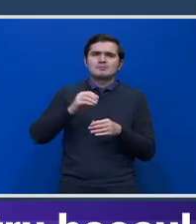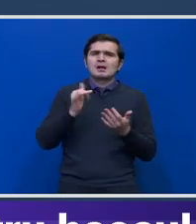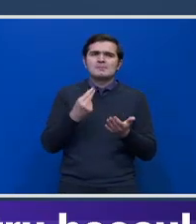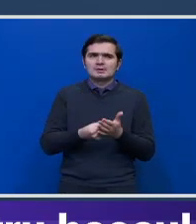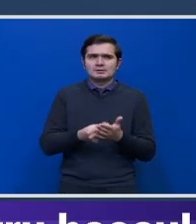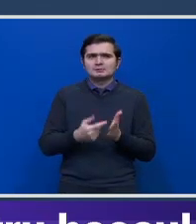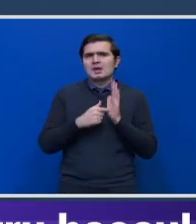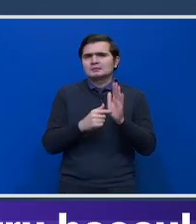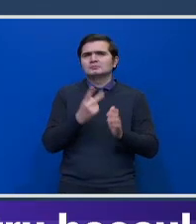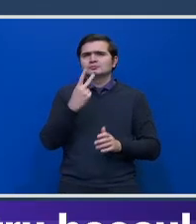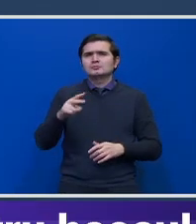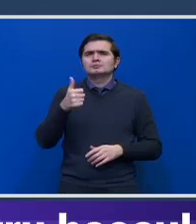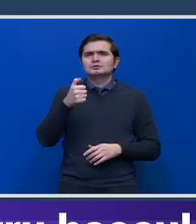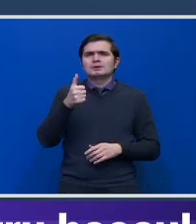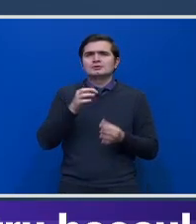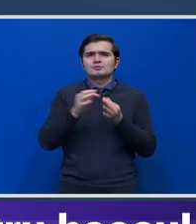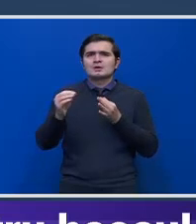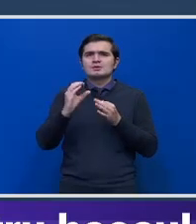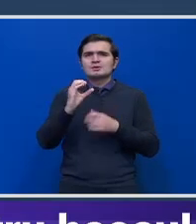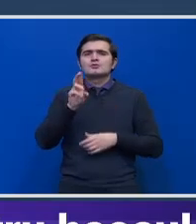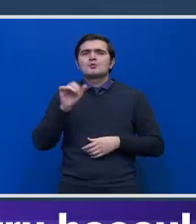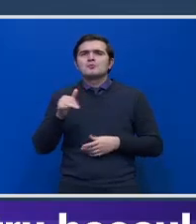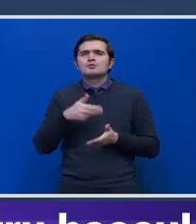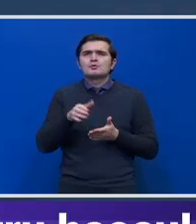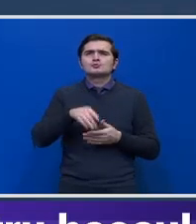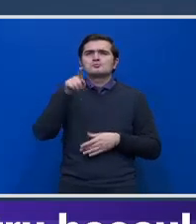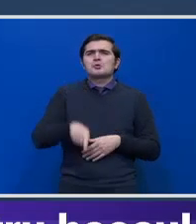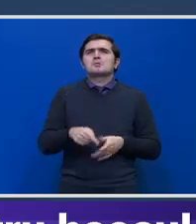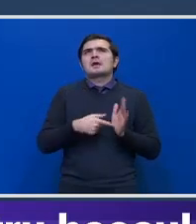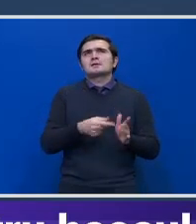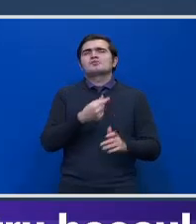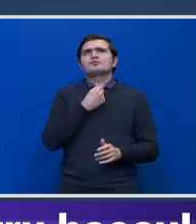la 260 de metri cubi consum pe luna, să zicem, decembrie.